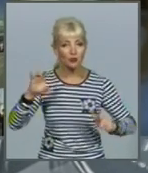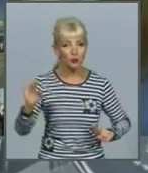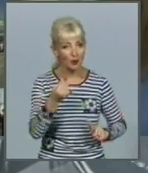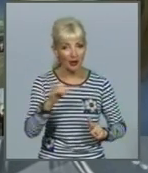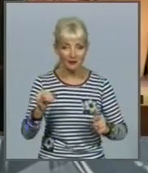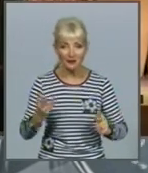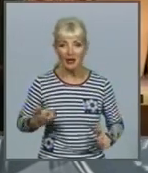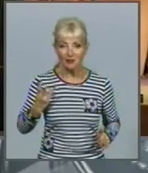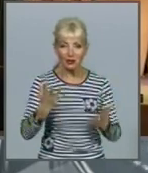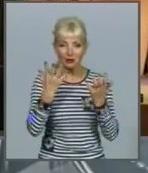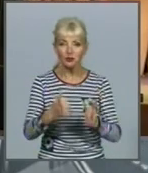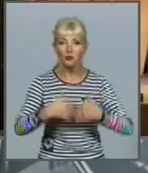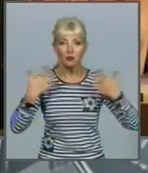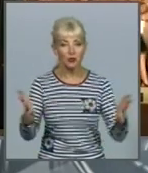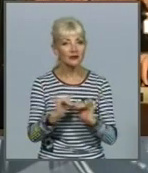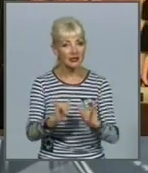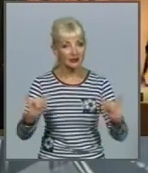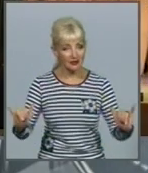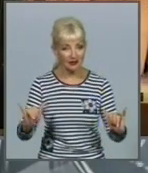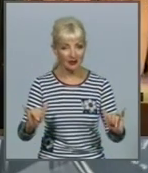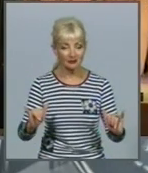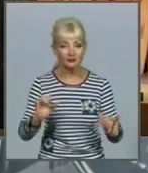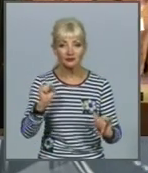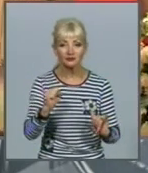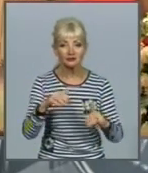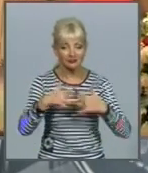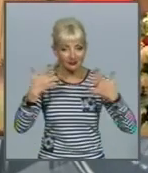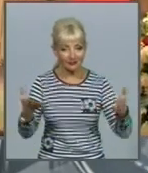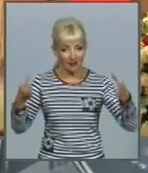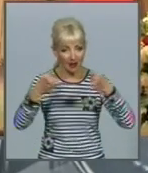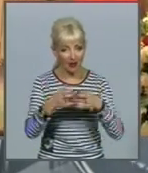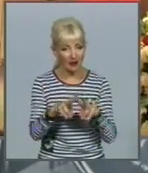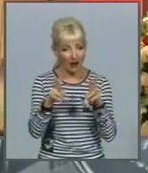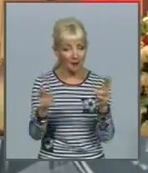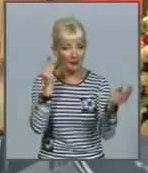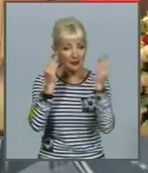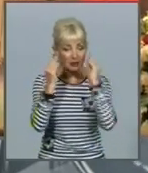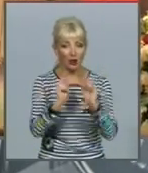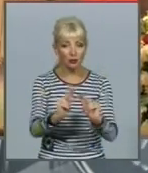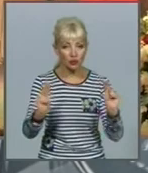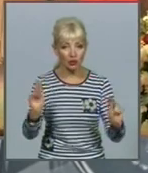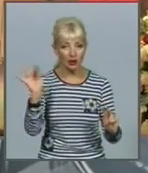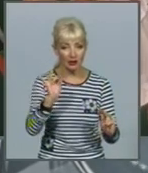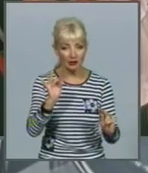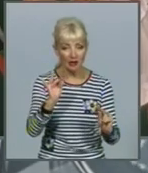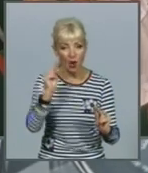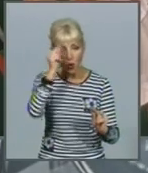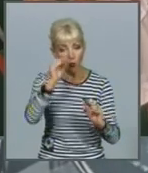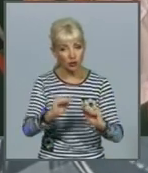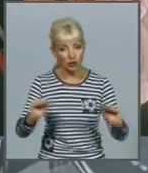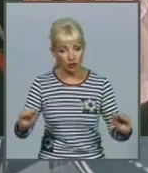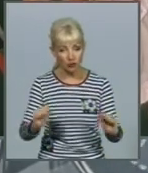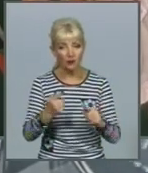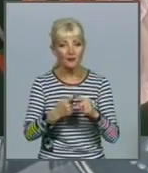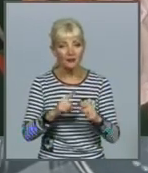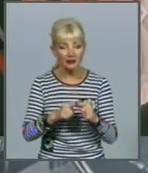развития, стремления. А для великої команди однодумців, вчителів та учнів – під силу досягнення будь-якої мети.